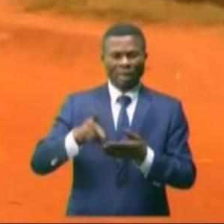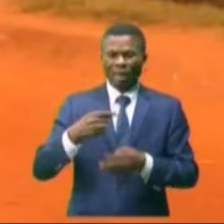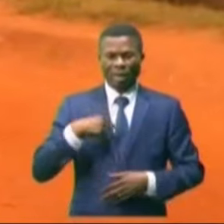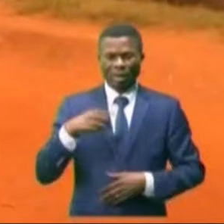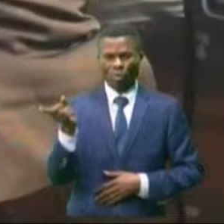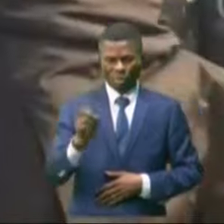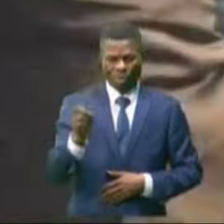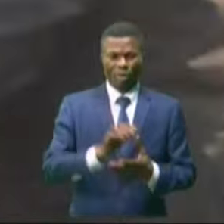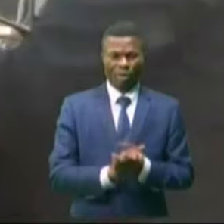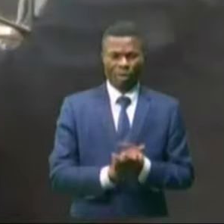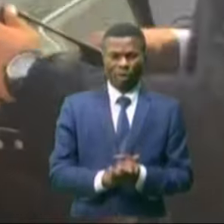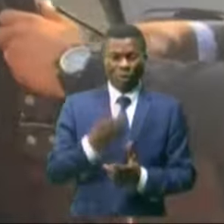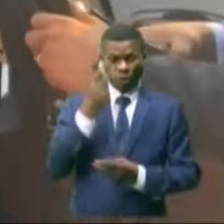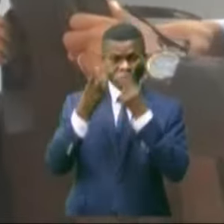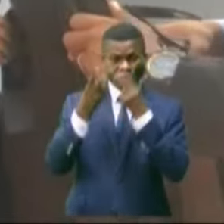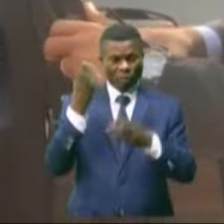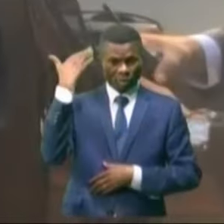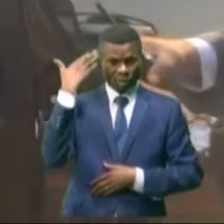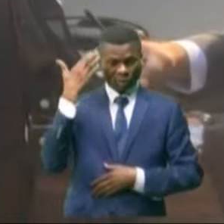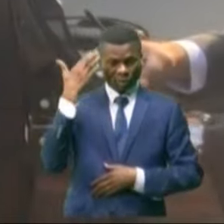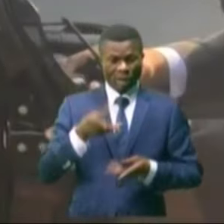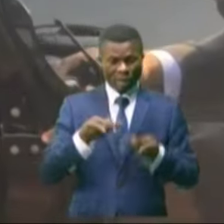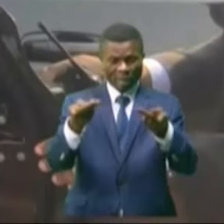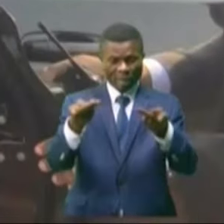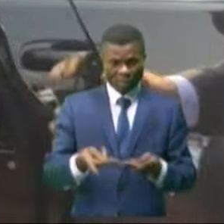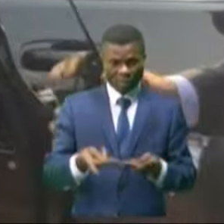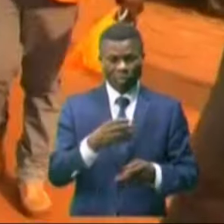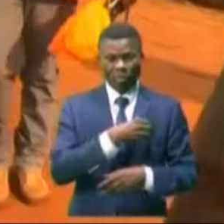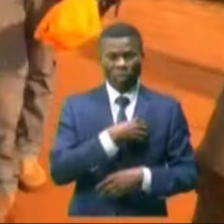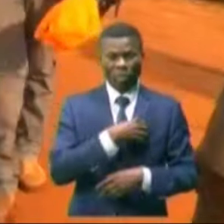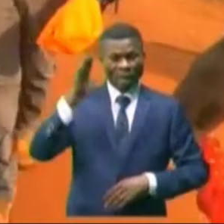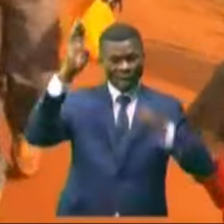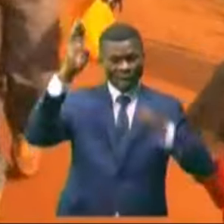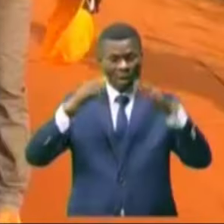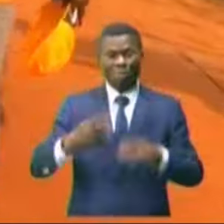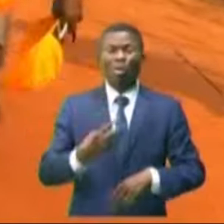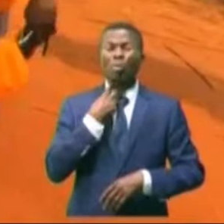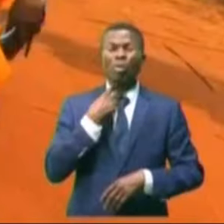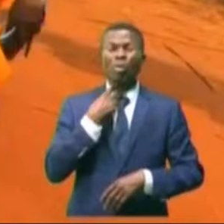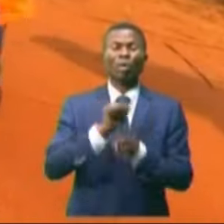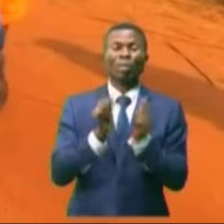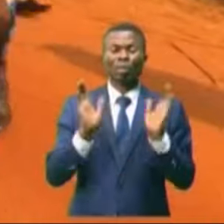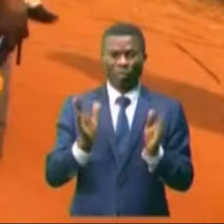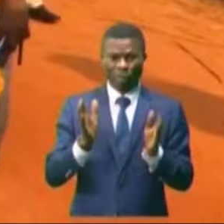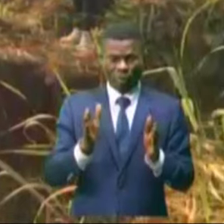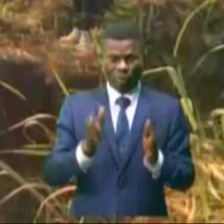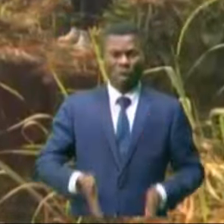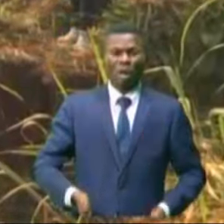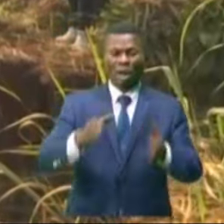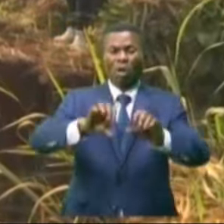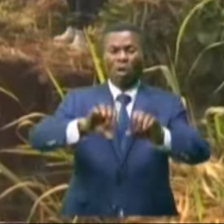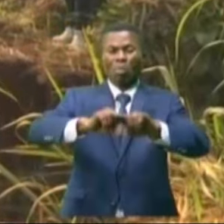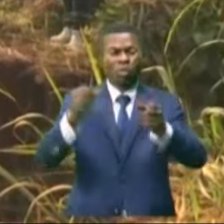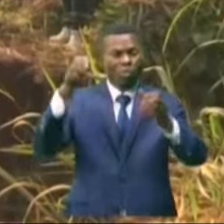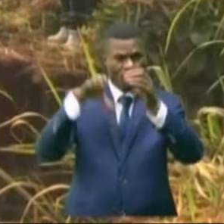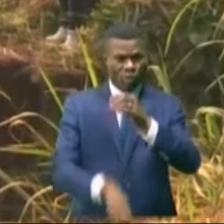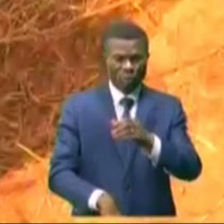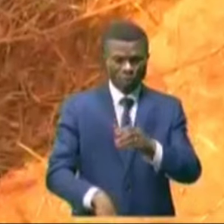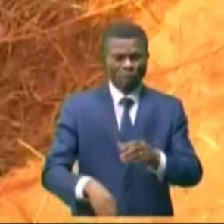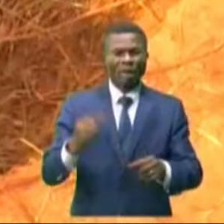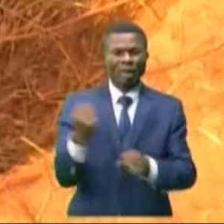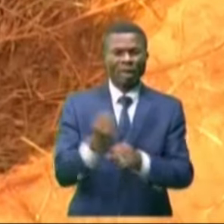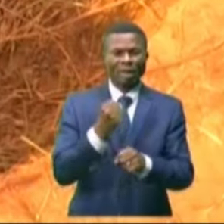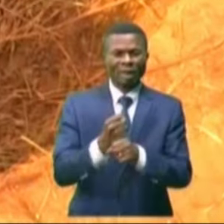Lors de sa récente visite sur le lieu où Madame Lapluie a causé un énorme dégât, des érosions mettant ainsi la vie et la circulation